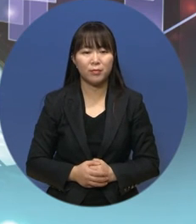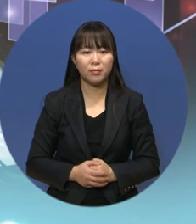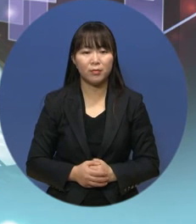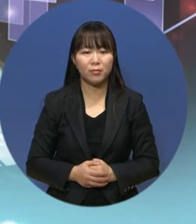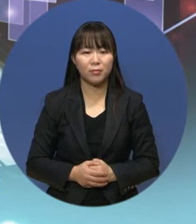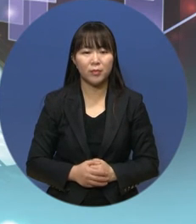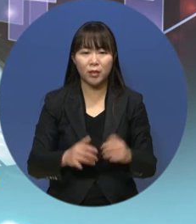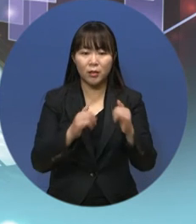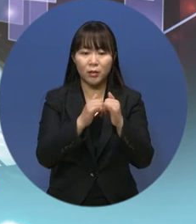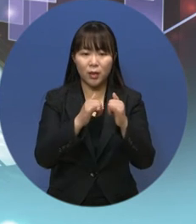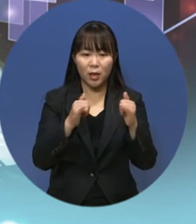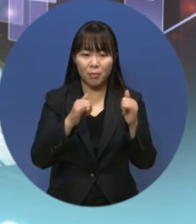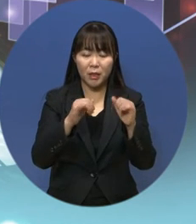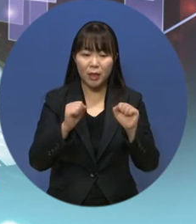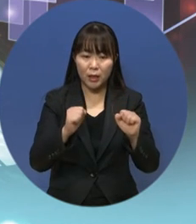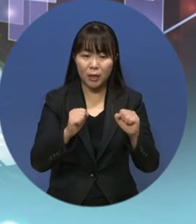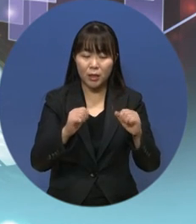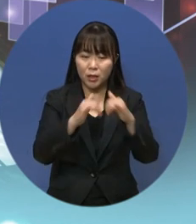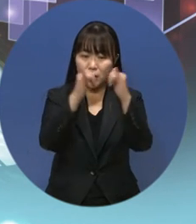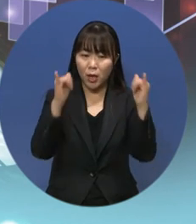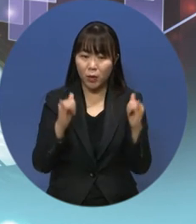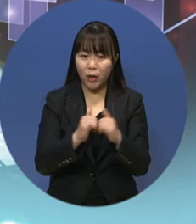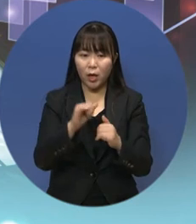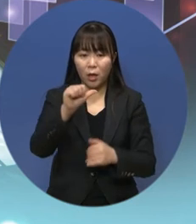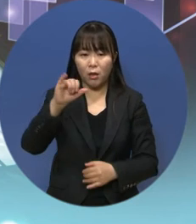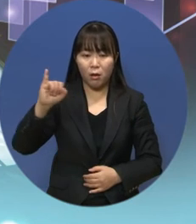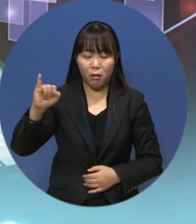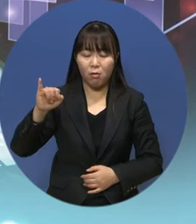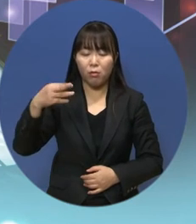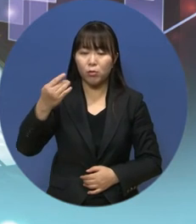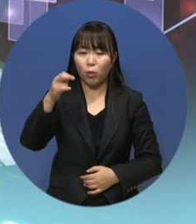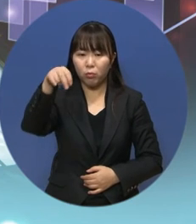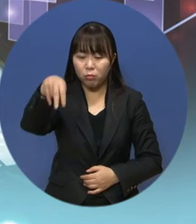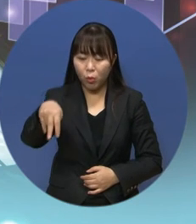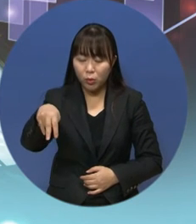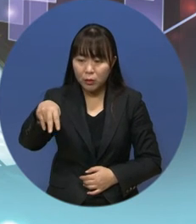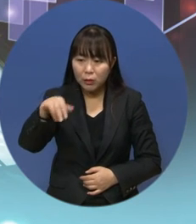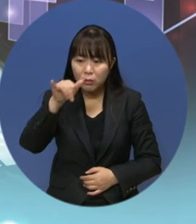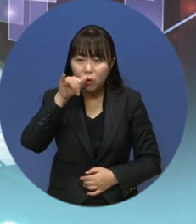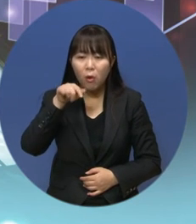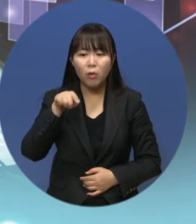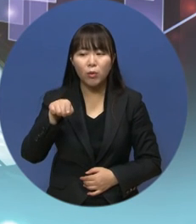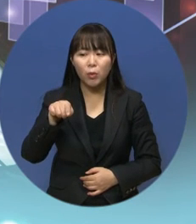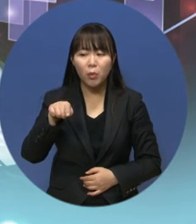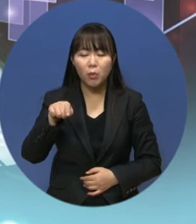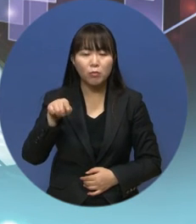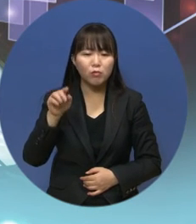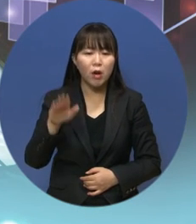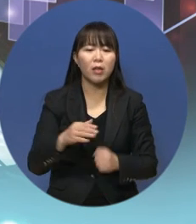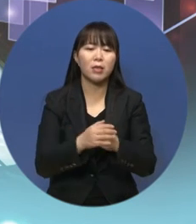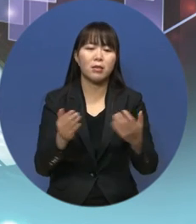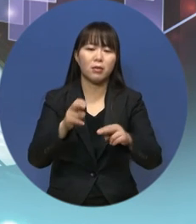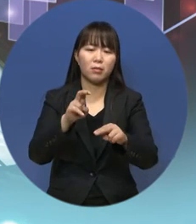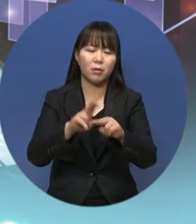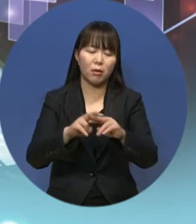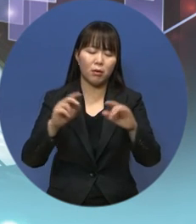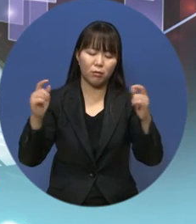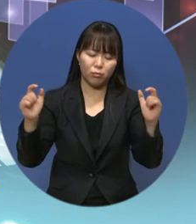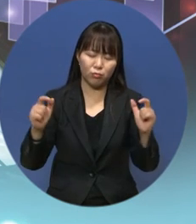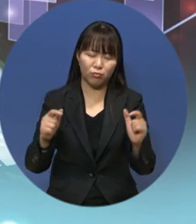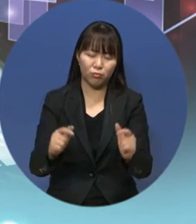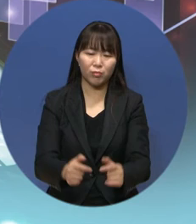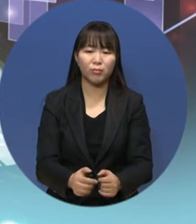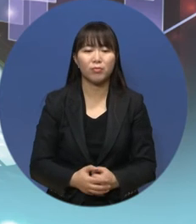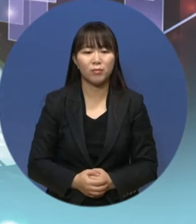사람이 사는 사회 인공지능 로봇이 등장하면서 일자리를 잃어 가고 있는